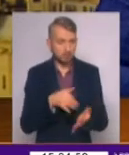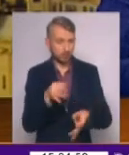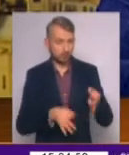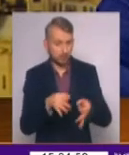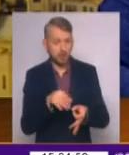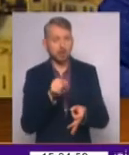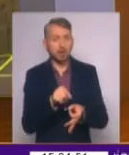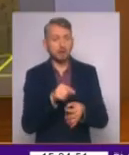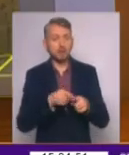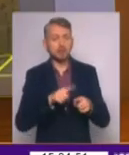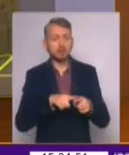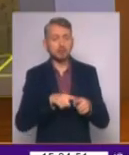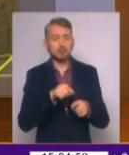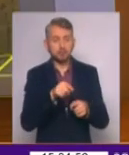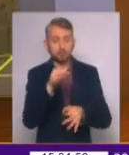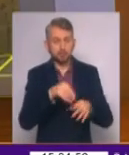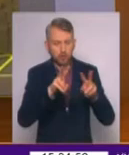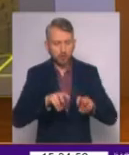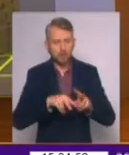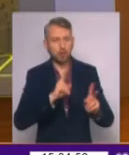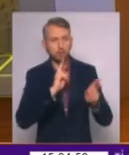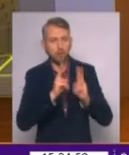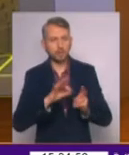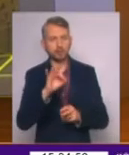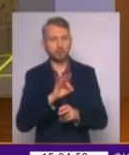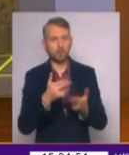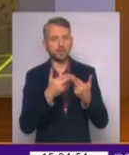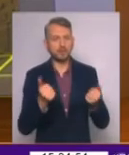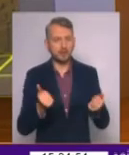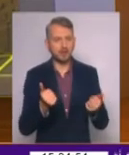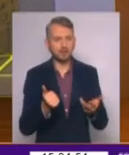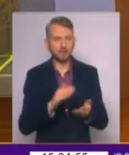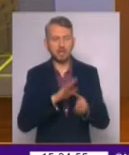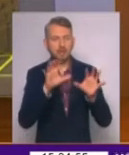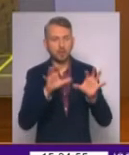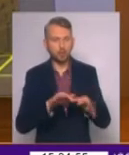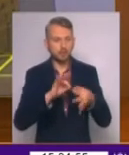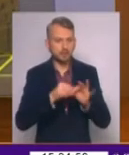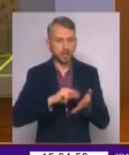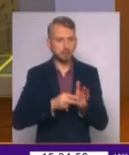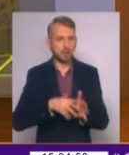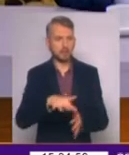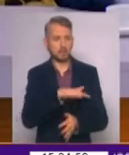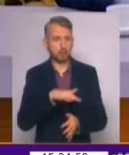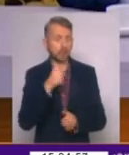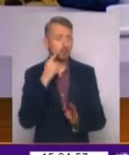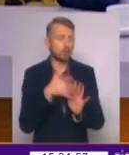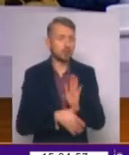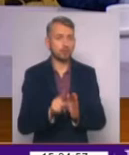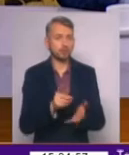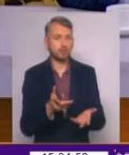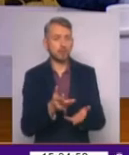судді, вони розглядають позови про визнання незаконними детальних планів території. Зрозуміло, що